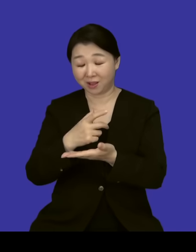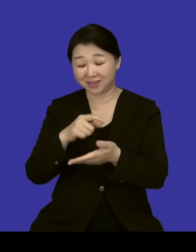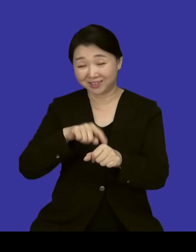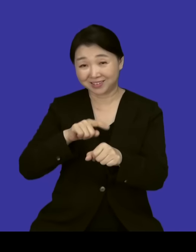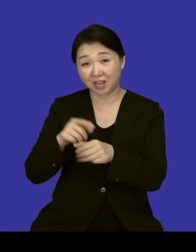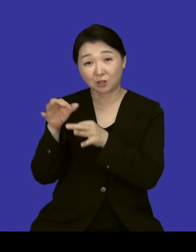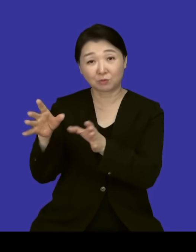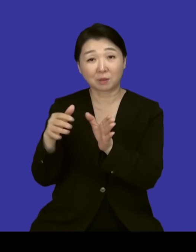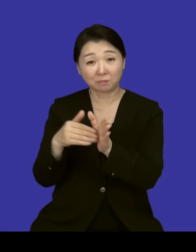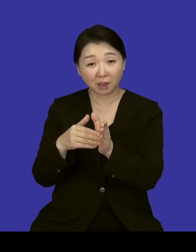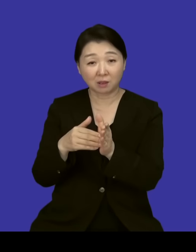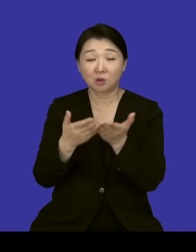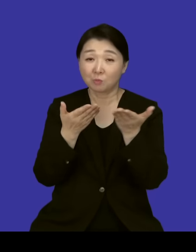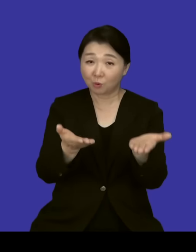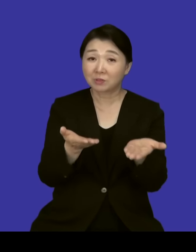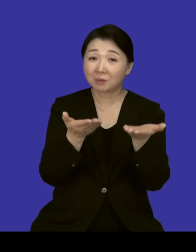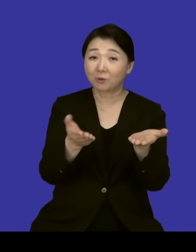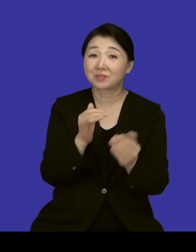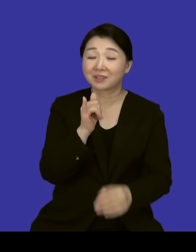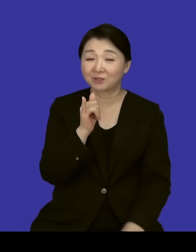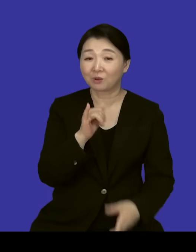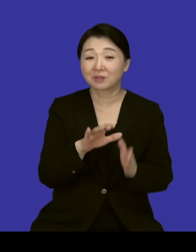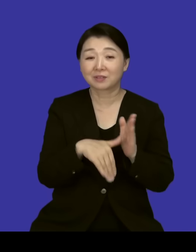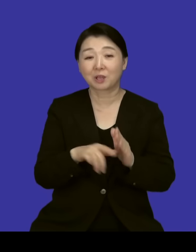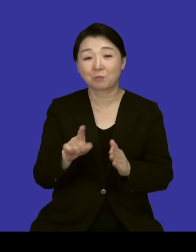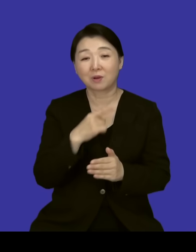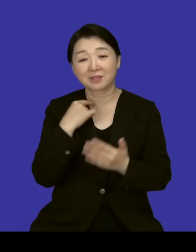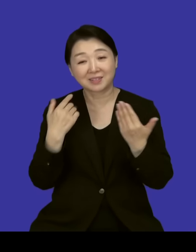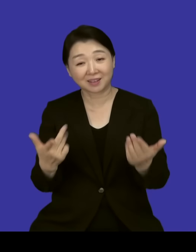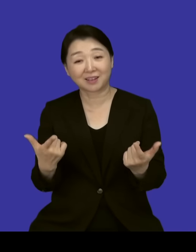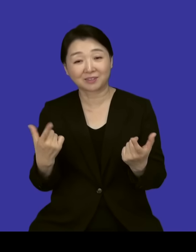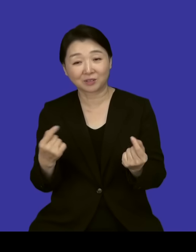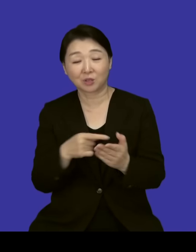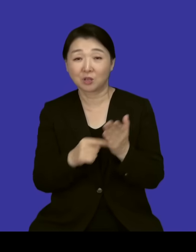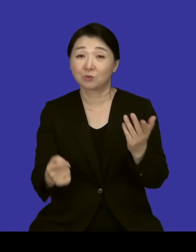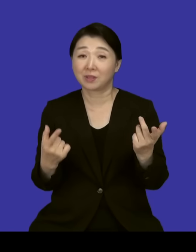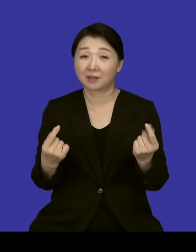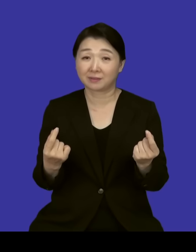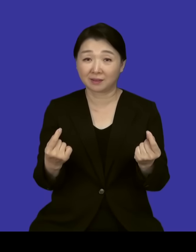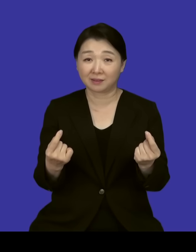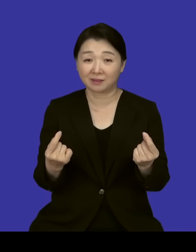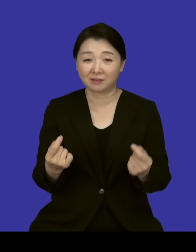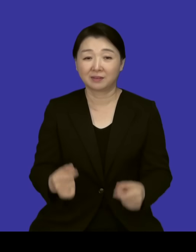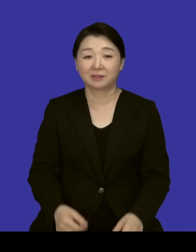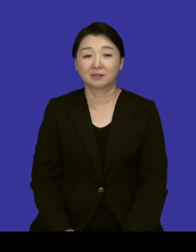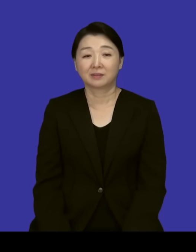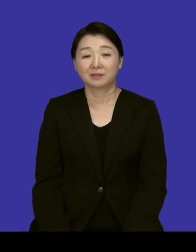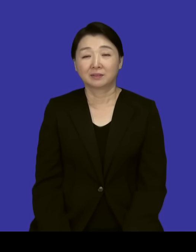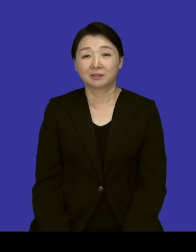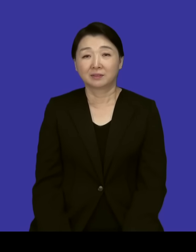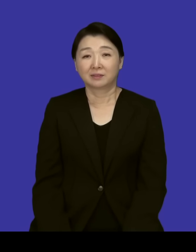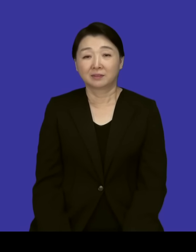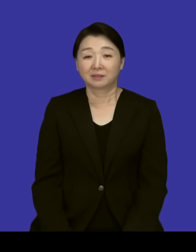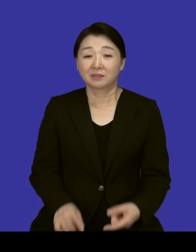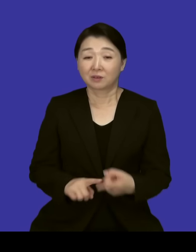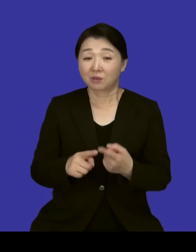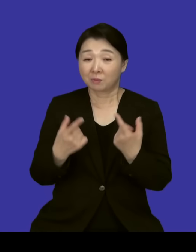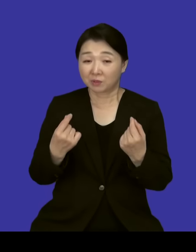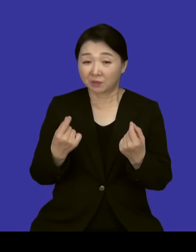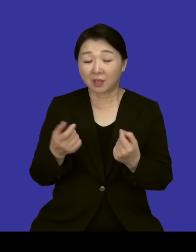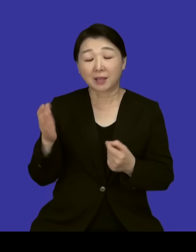시간을 빼서 네. 그렇게 봉사를 하고 하면 뭔가 희생당하고 뭔가 손해보는 것 같고 그렇게